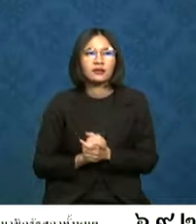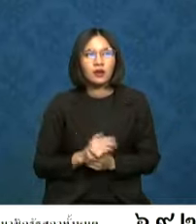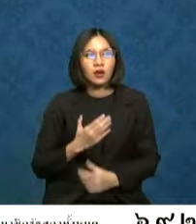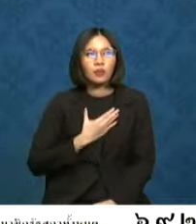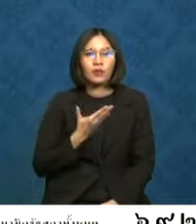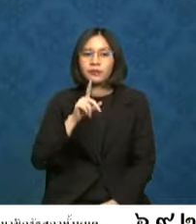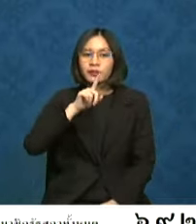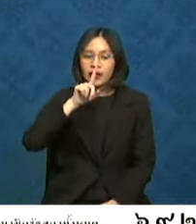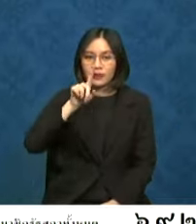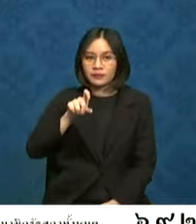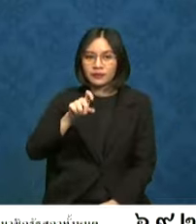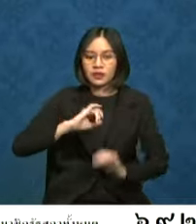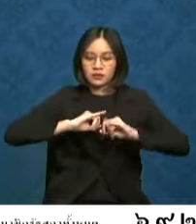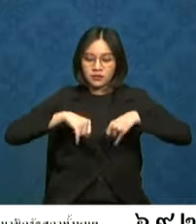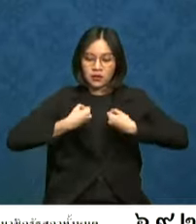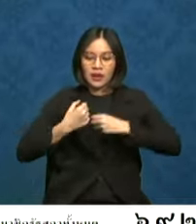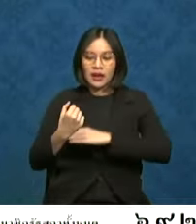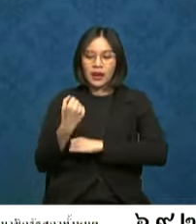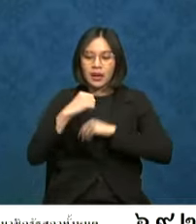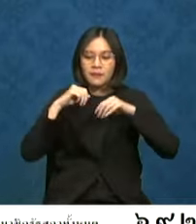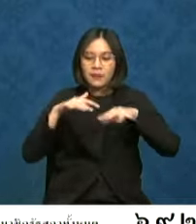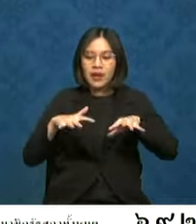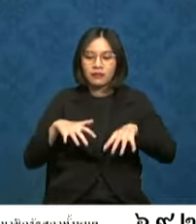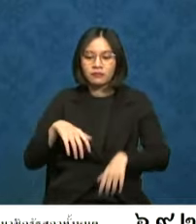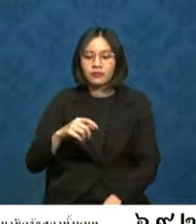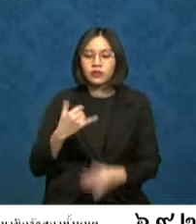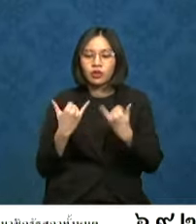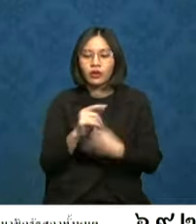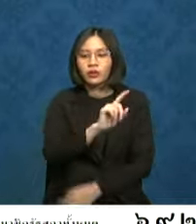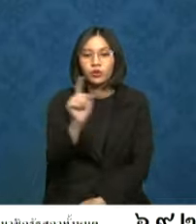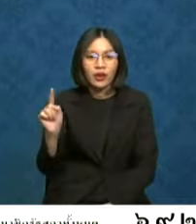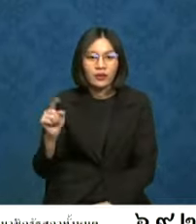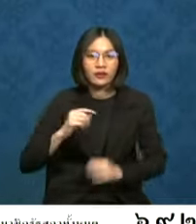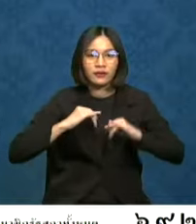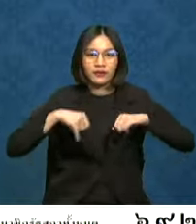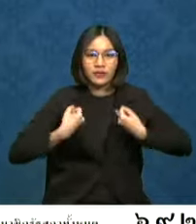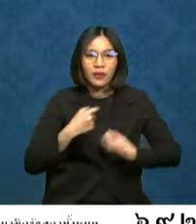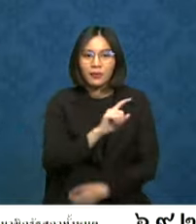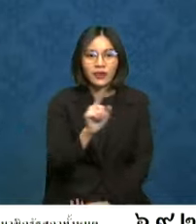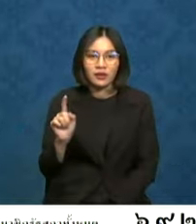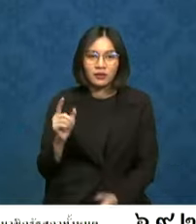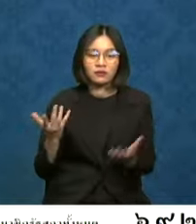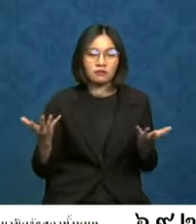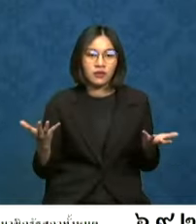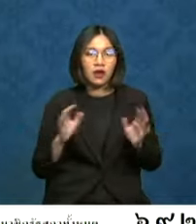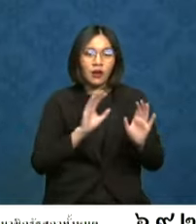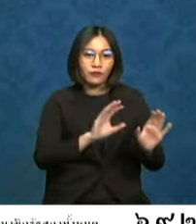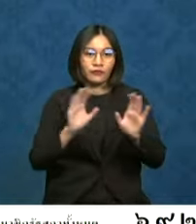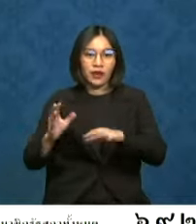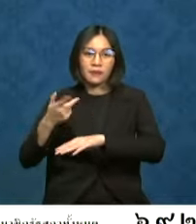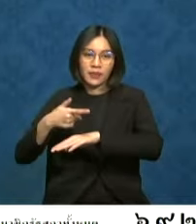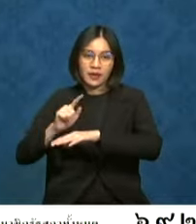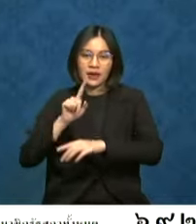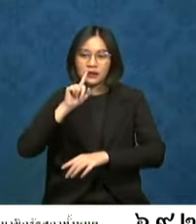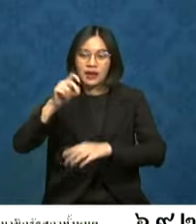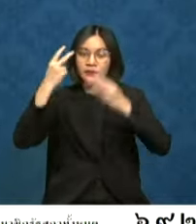ผมขอถามครับเจ้าภาพการกระจายอำนจอยทไหนเจ้าภาพอยู่ไหนครับฝากทานมาถามท่